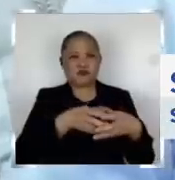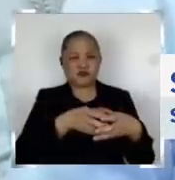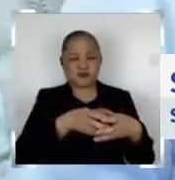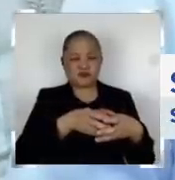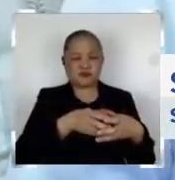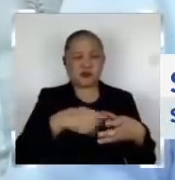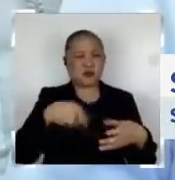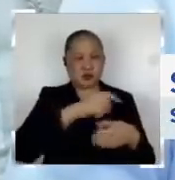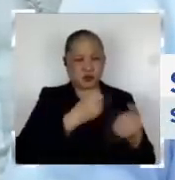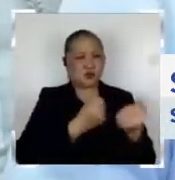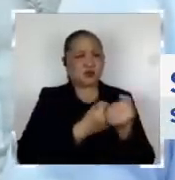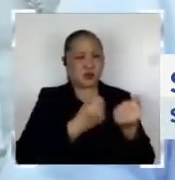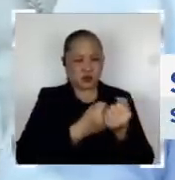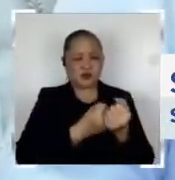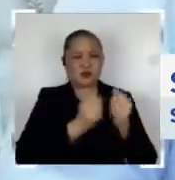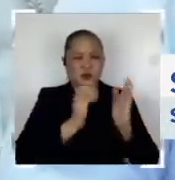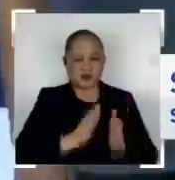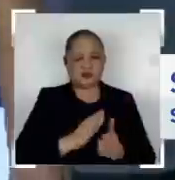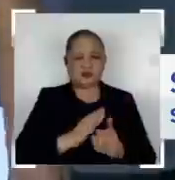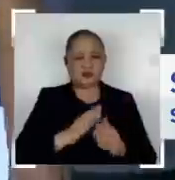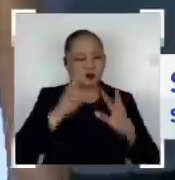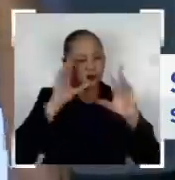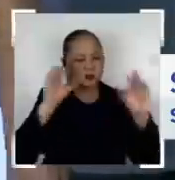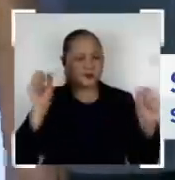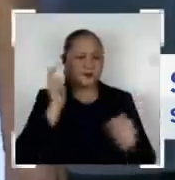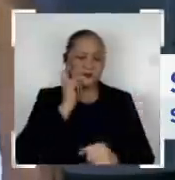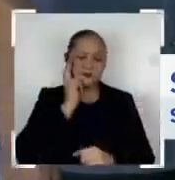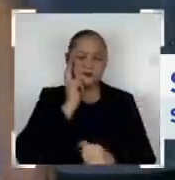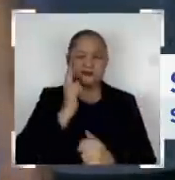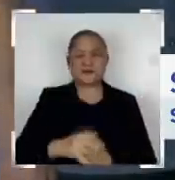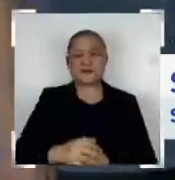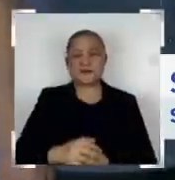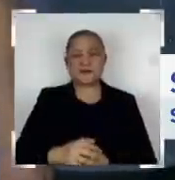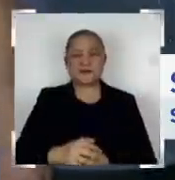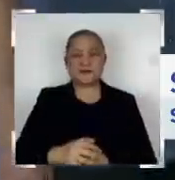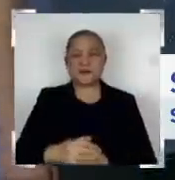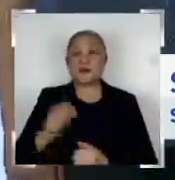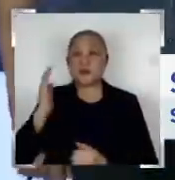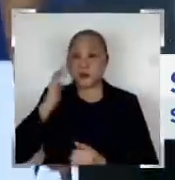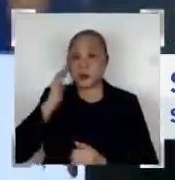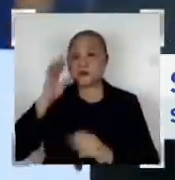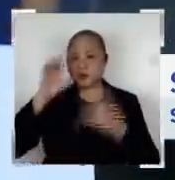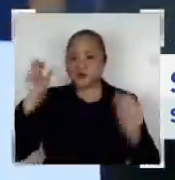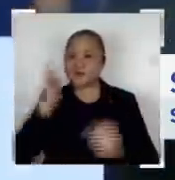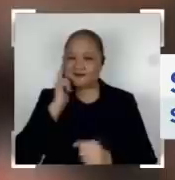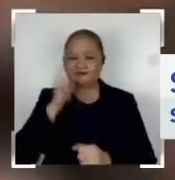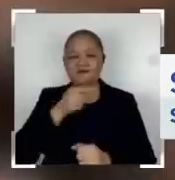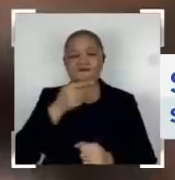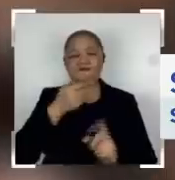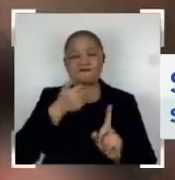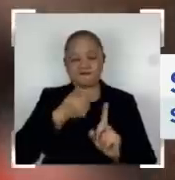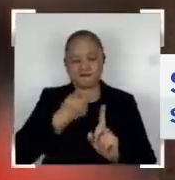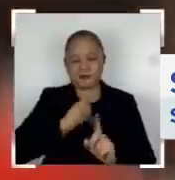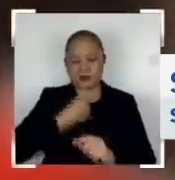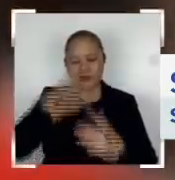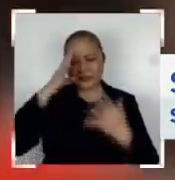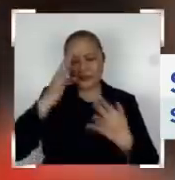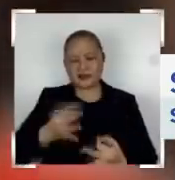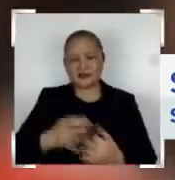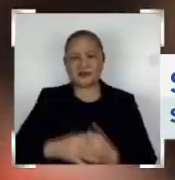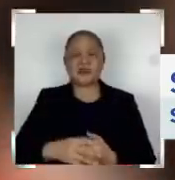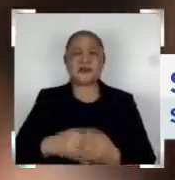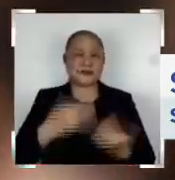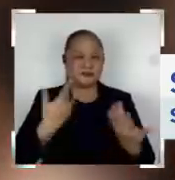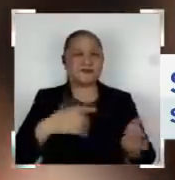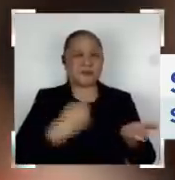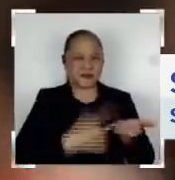supporters po ni Pangulong Duterte. Alam daw ng Pangulo ang kanyang pasya. Nagkausap po kami nung isang gabi ni Pangulong